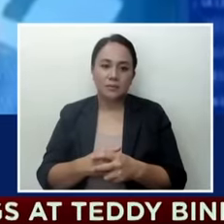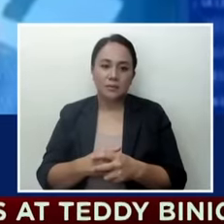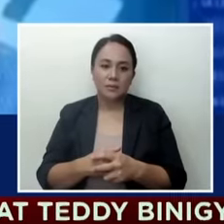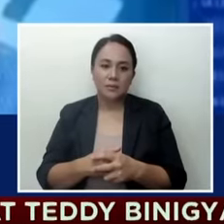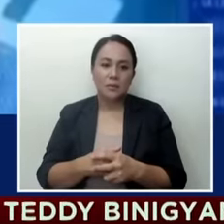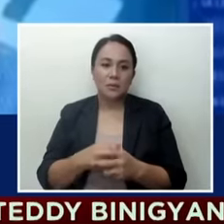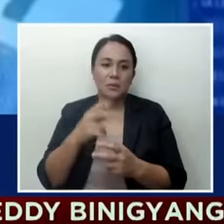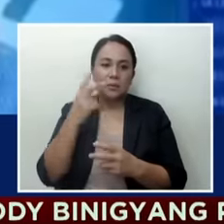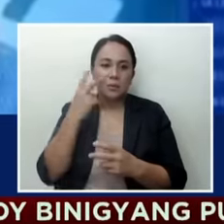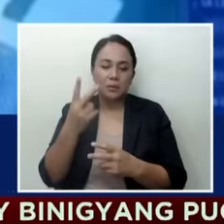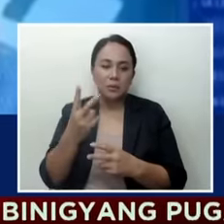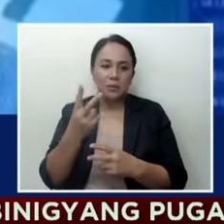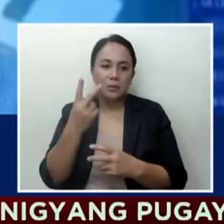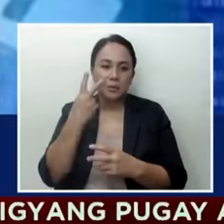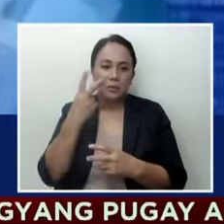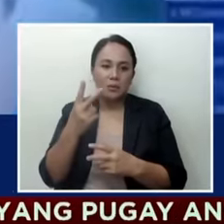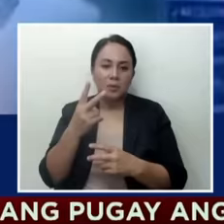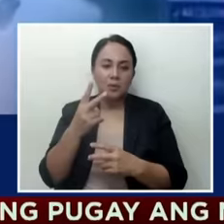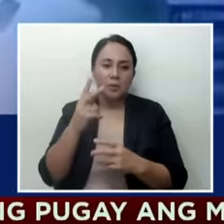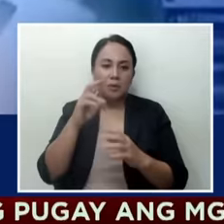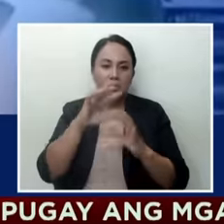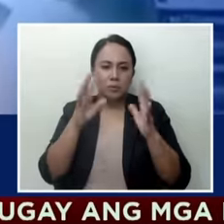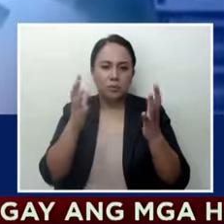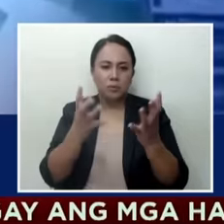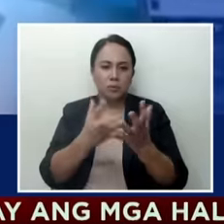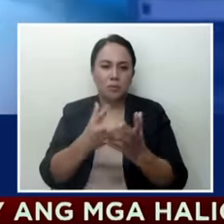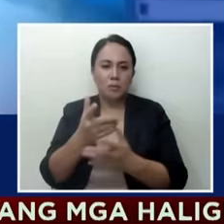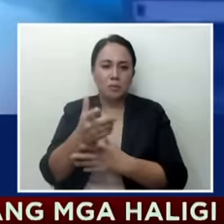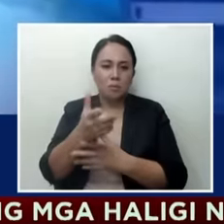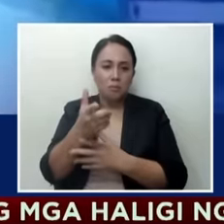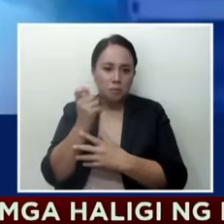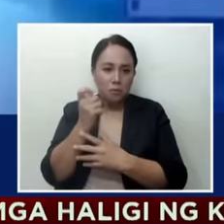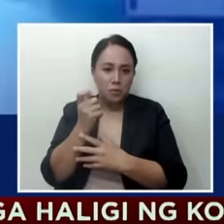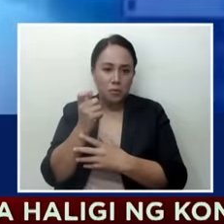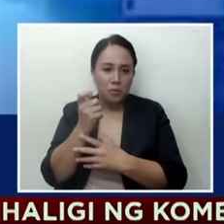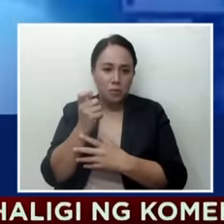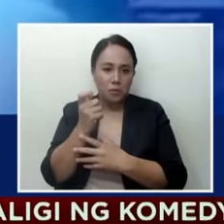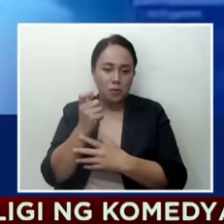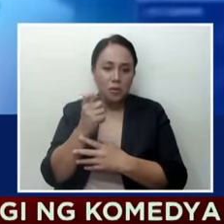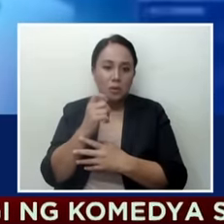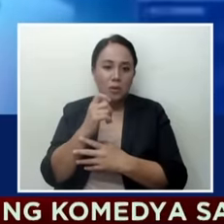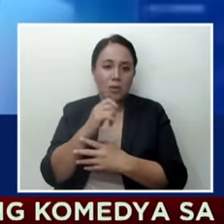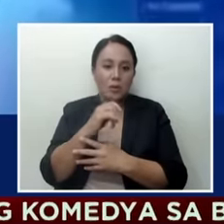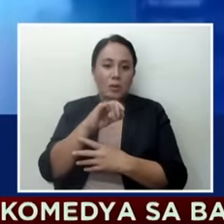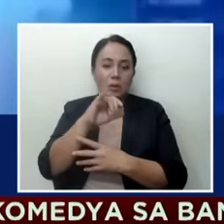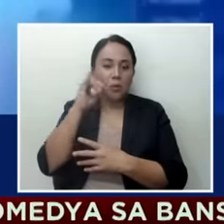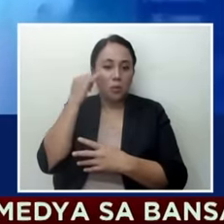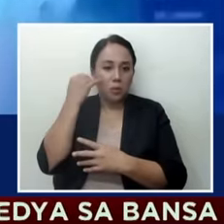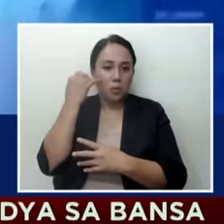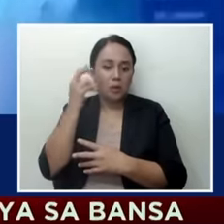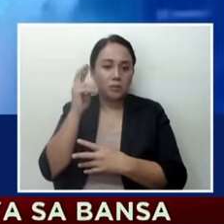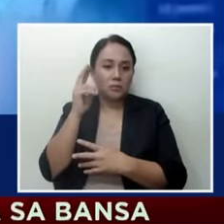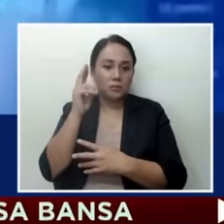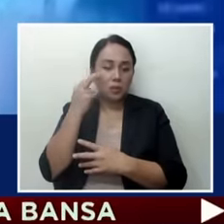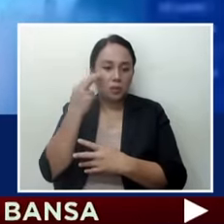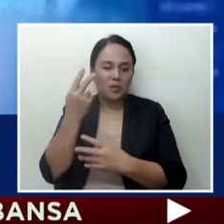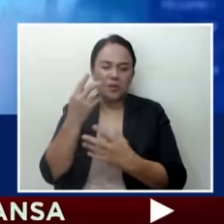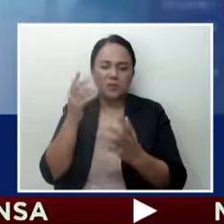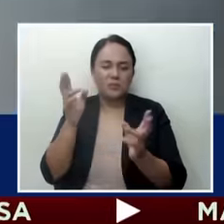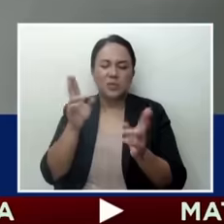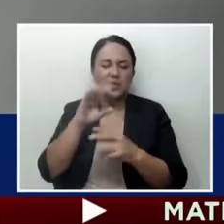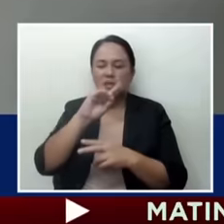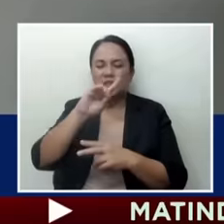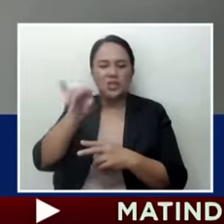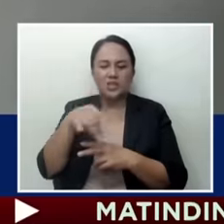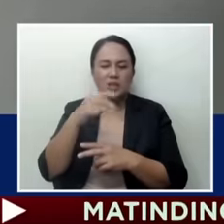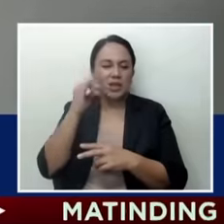Lantaran at kita ng buong mundo ang pagbaril sa radio broadcaster na si Juan Humalon, mas kilala bilang DJ Johnny Walker